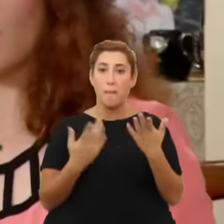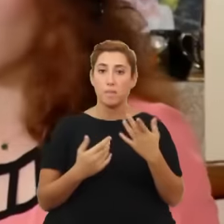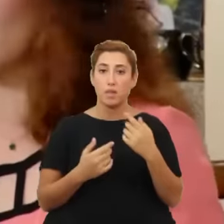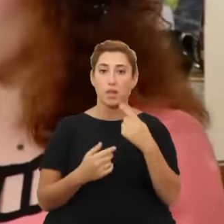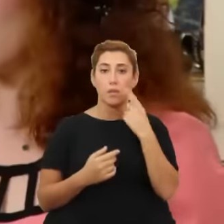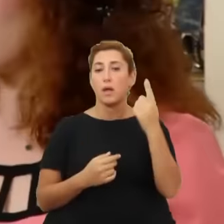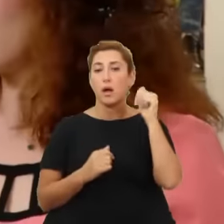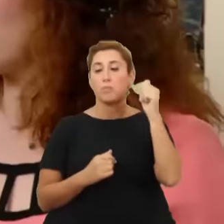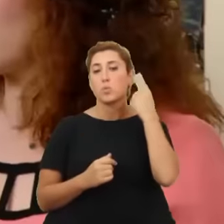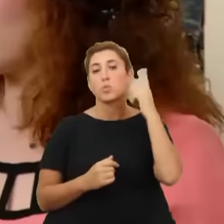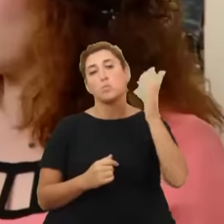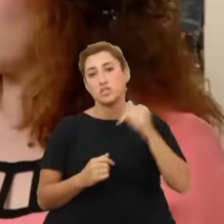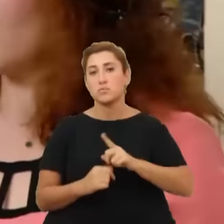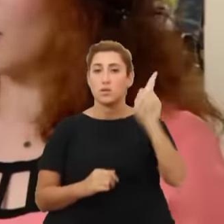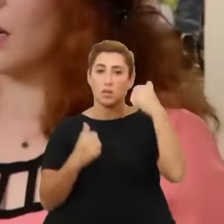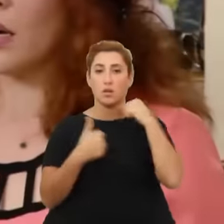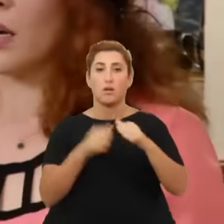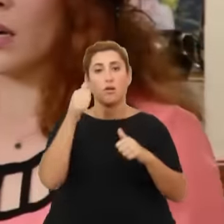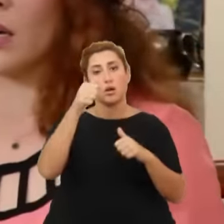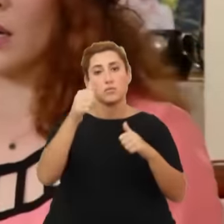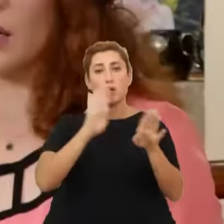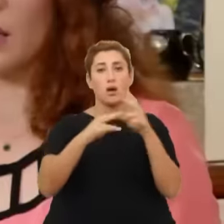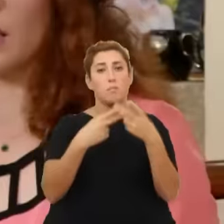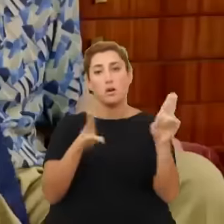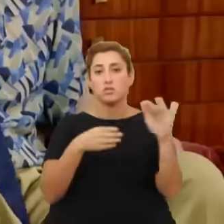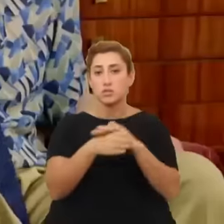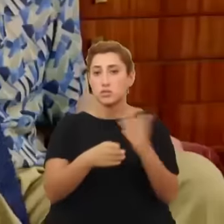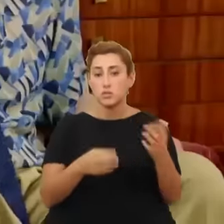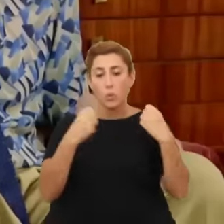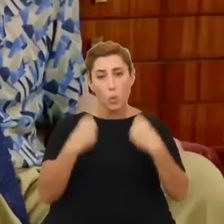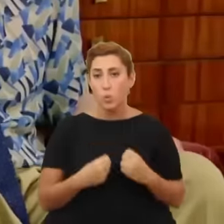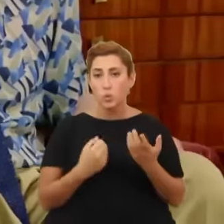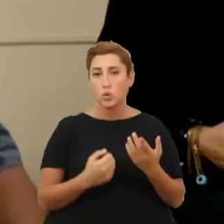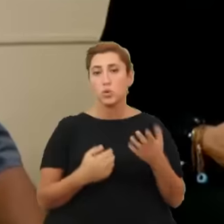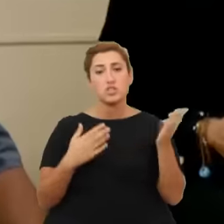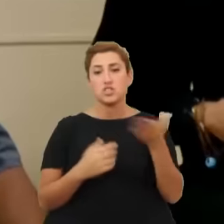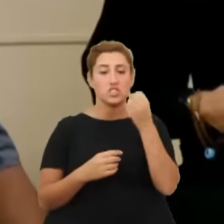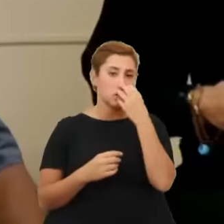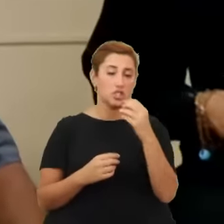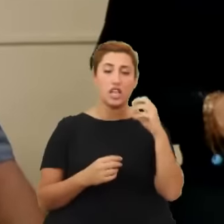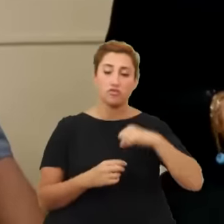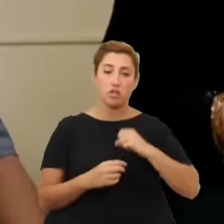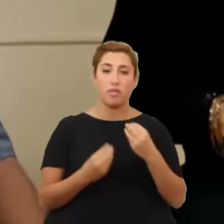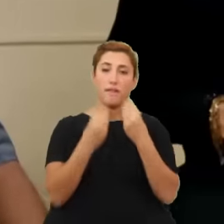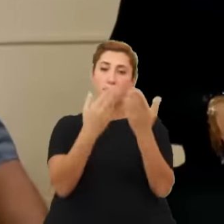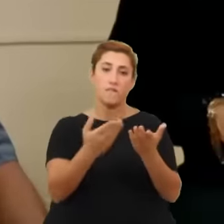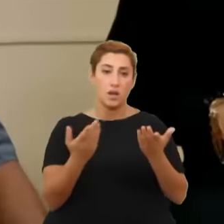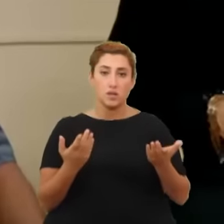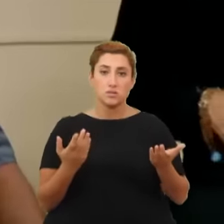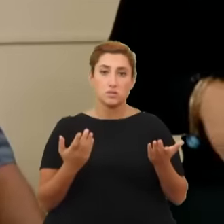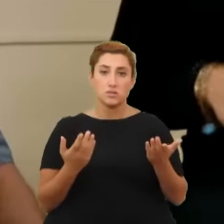Demek duymadılar demek. Gidin şimdi çalın. Kapılarını girin içeri, oturun. İşte çiçekleri, çikolatayı da verin